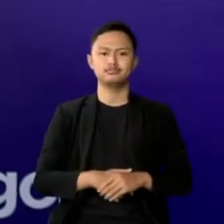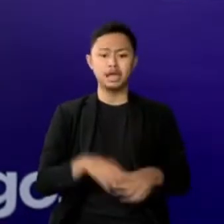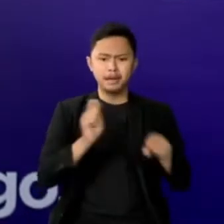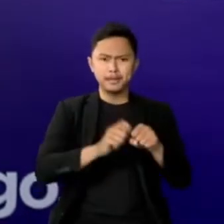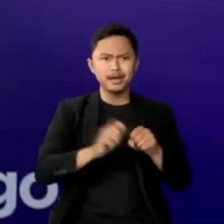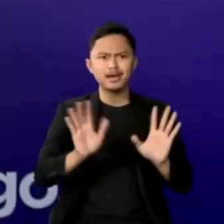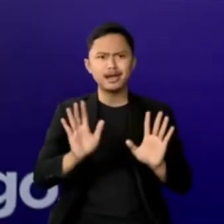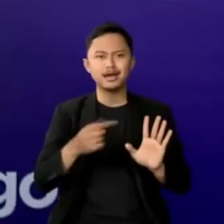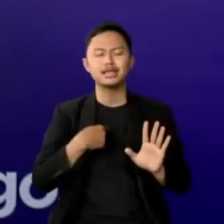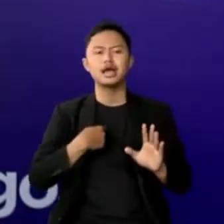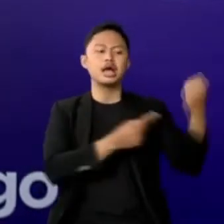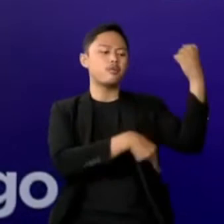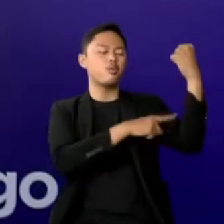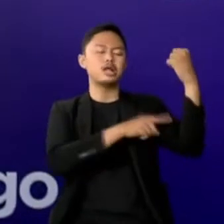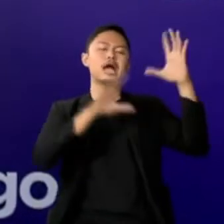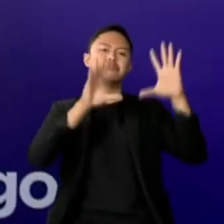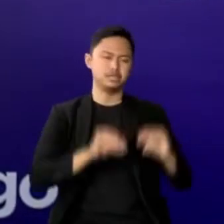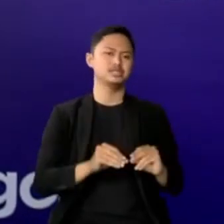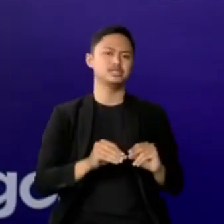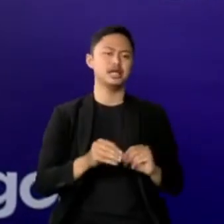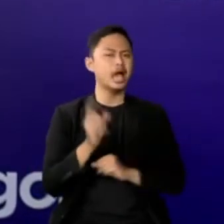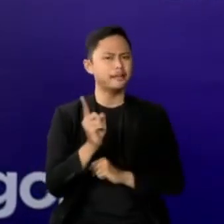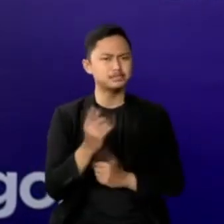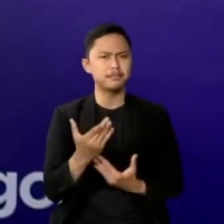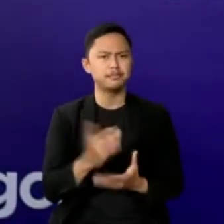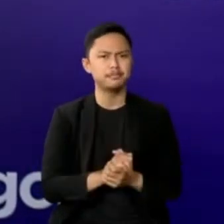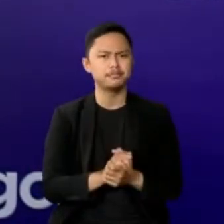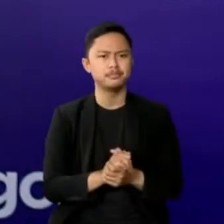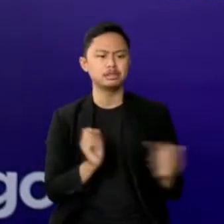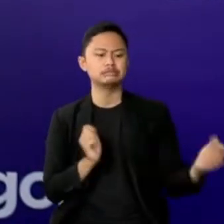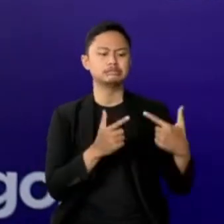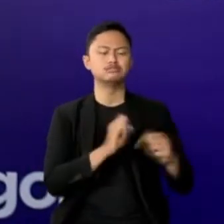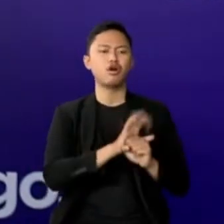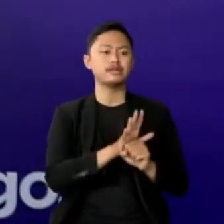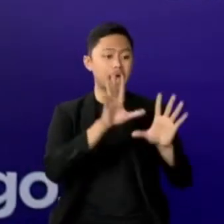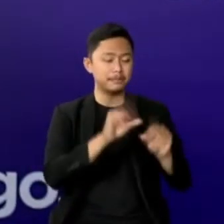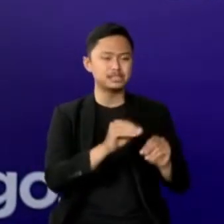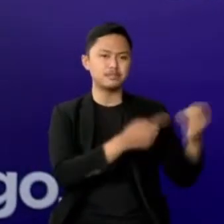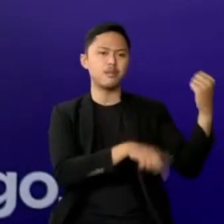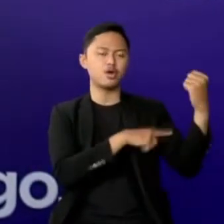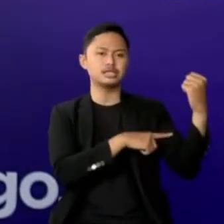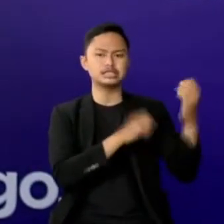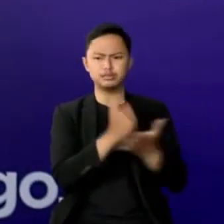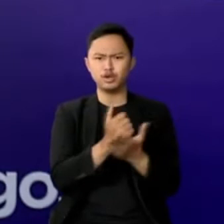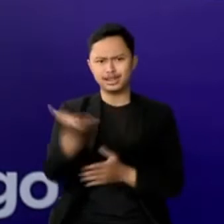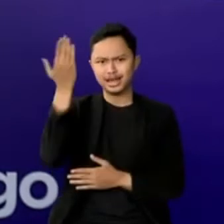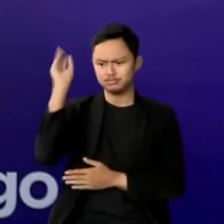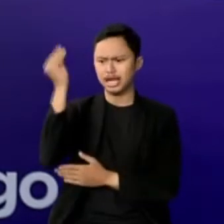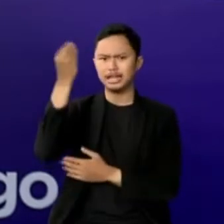nggak nanti kita akan habis energinya dengan menghadapi dengan kopikini medali tadi sudah dijelaskan di